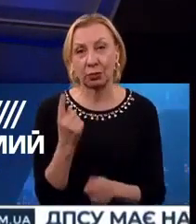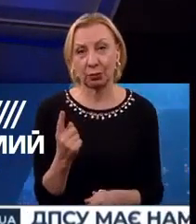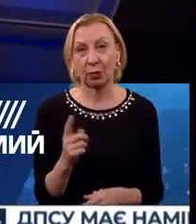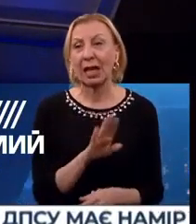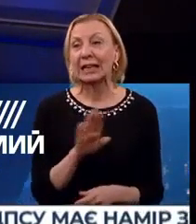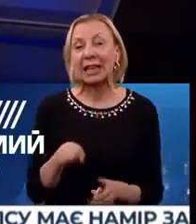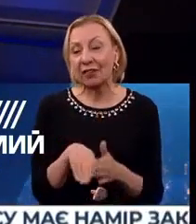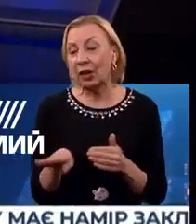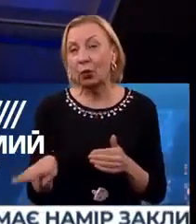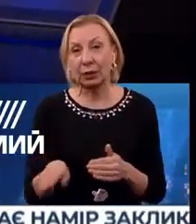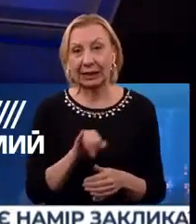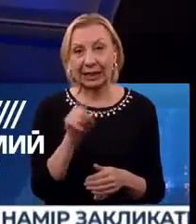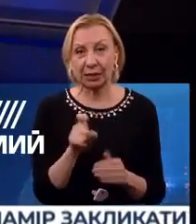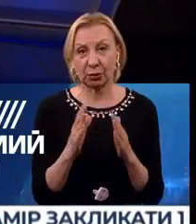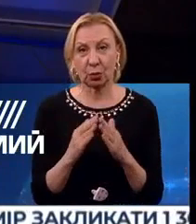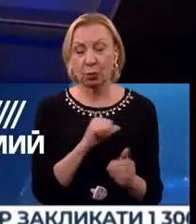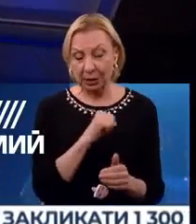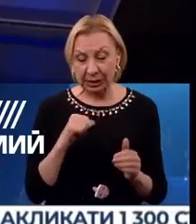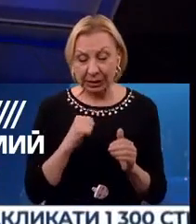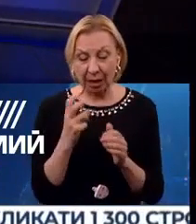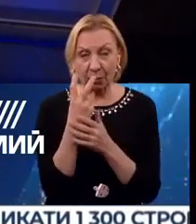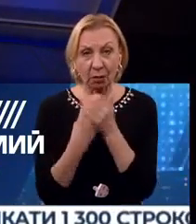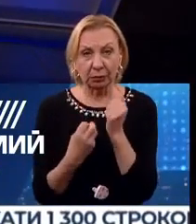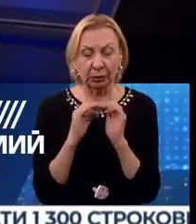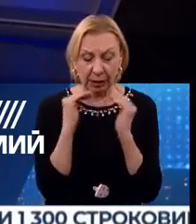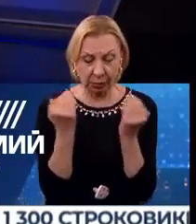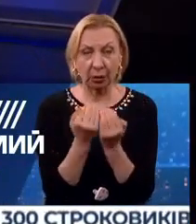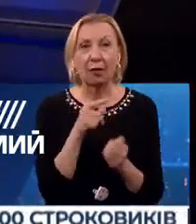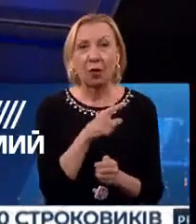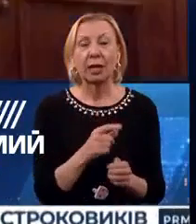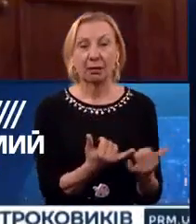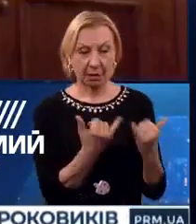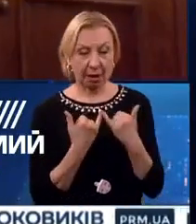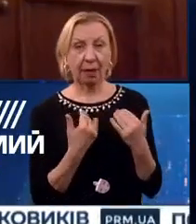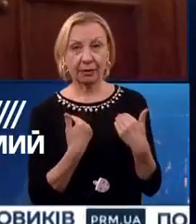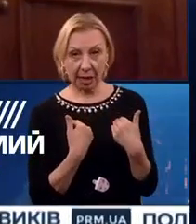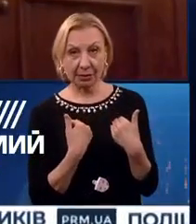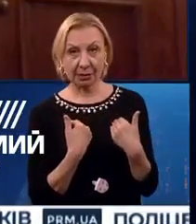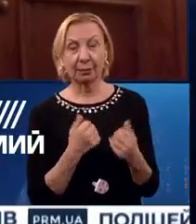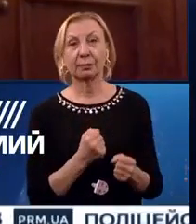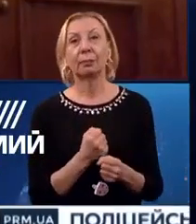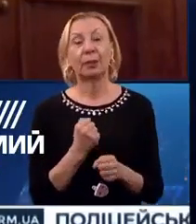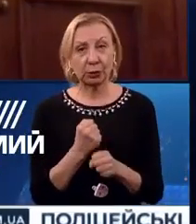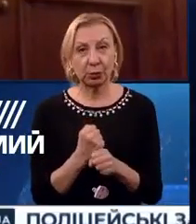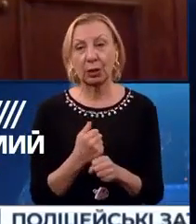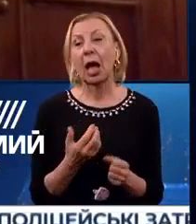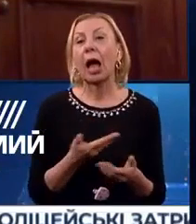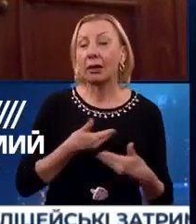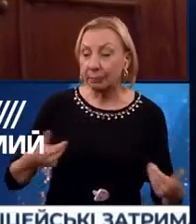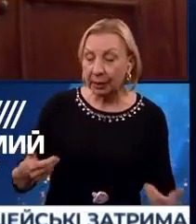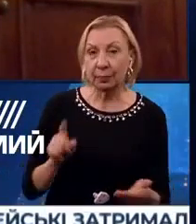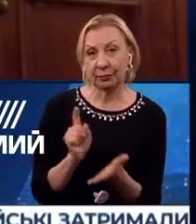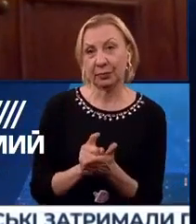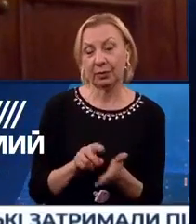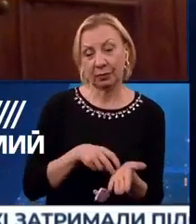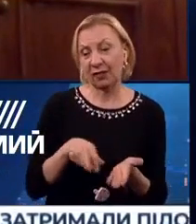виходити з дому, самоізолюватися. Вони працюють цілодобово для нас, а нас просять одного – не виходити з дому, щоб не